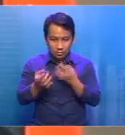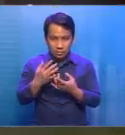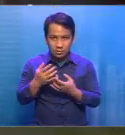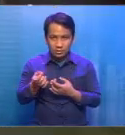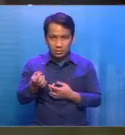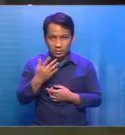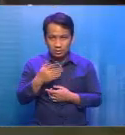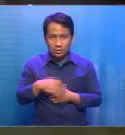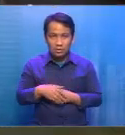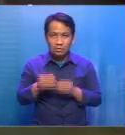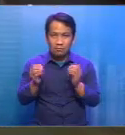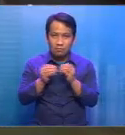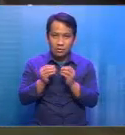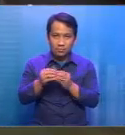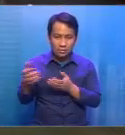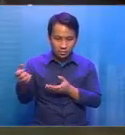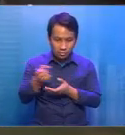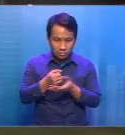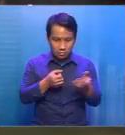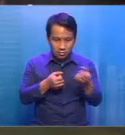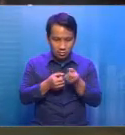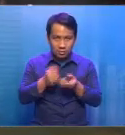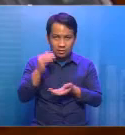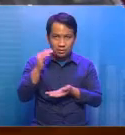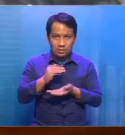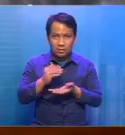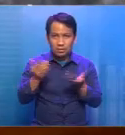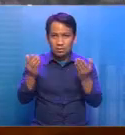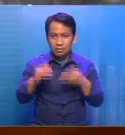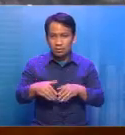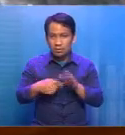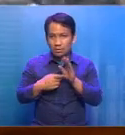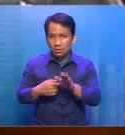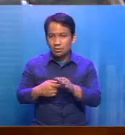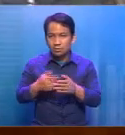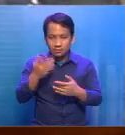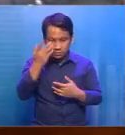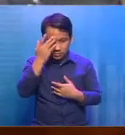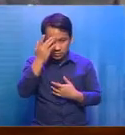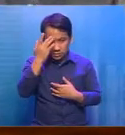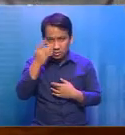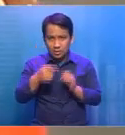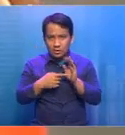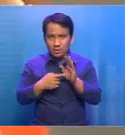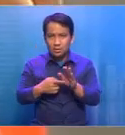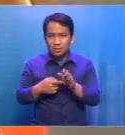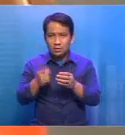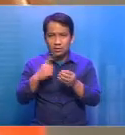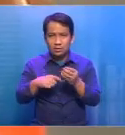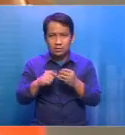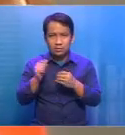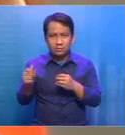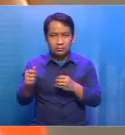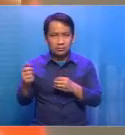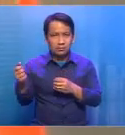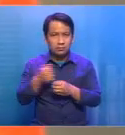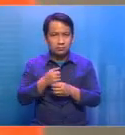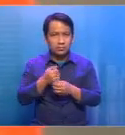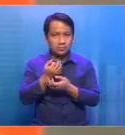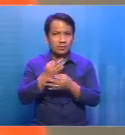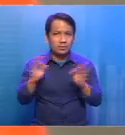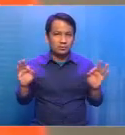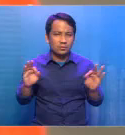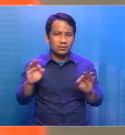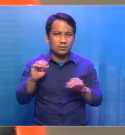sabihin, the more na makakuha sila, the lesser chance ng mga may sakit na mga indigents na maka-avail ng libre.